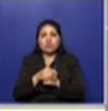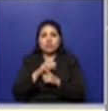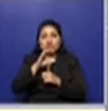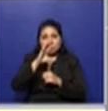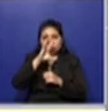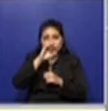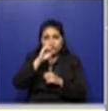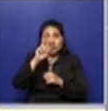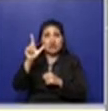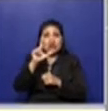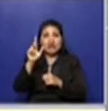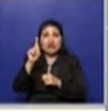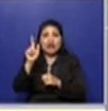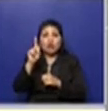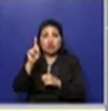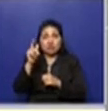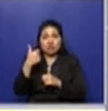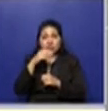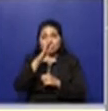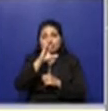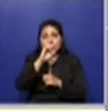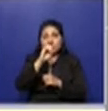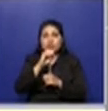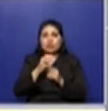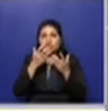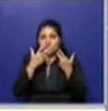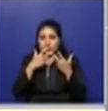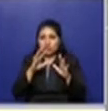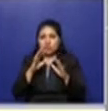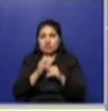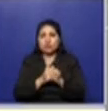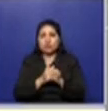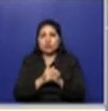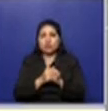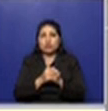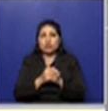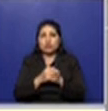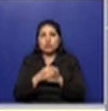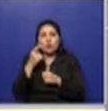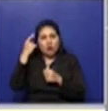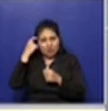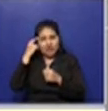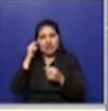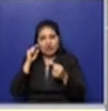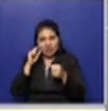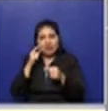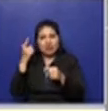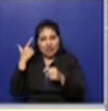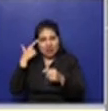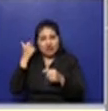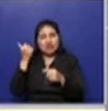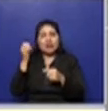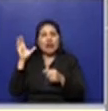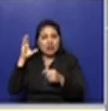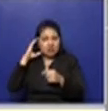ได้ 97.31 นะครับตรงกับความคิดเห็นในการเป็นสื่อสนะซึ่งท่านได้อธิบ